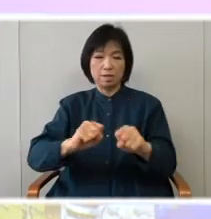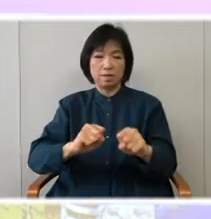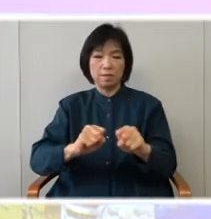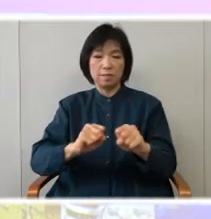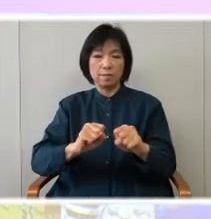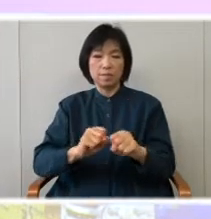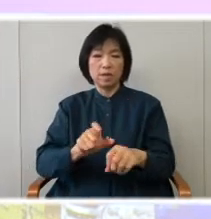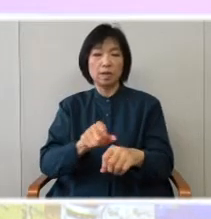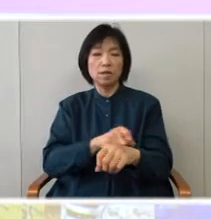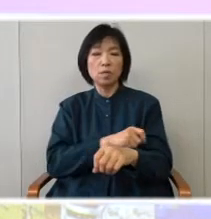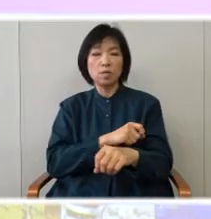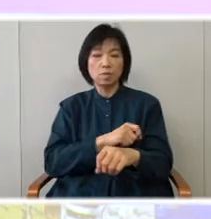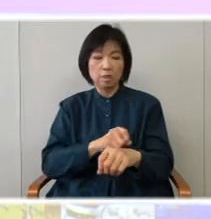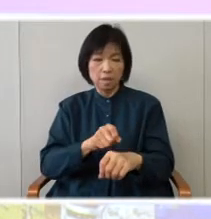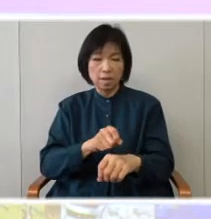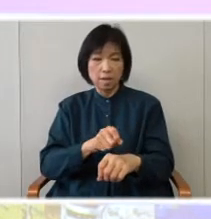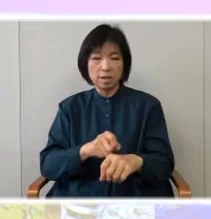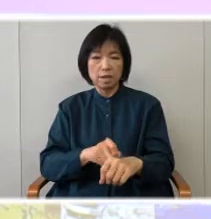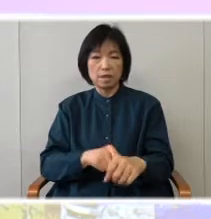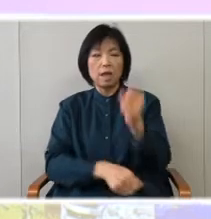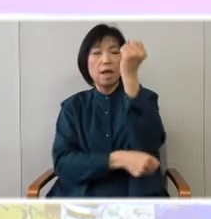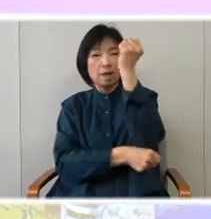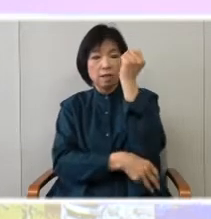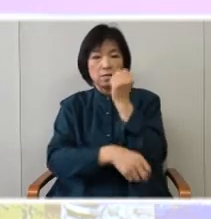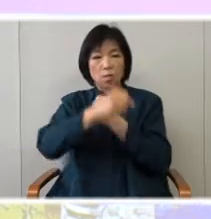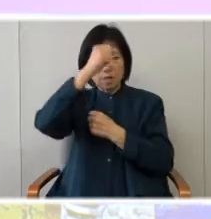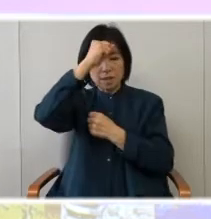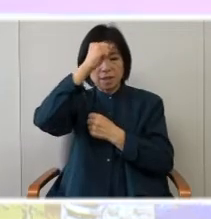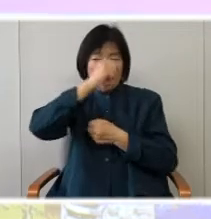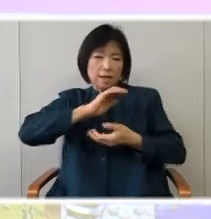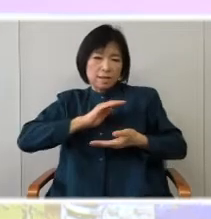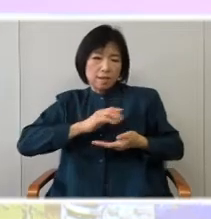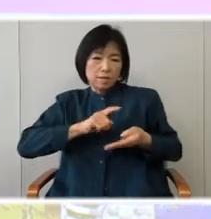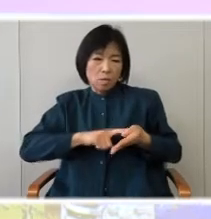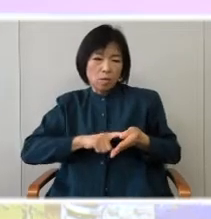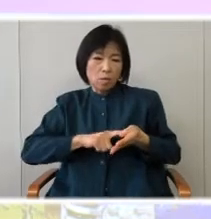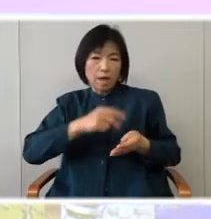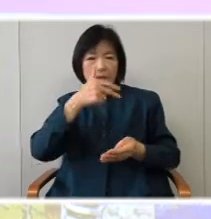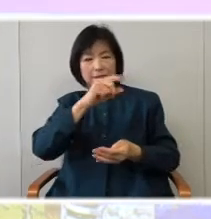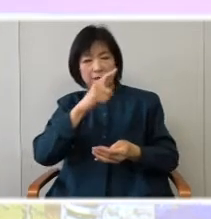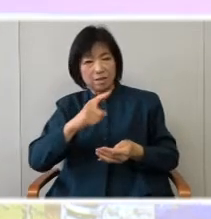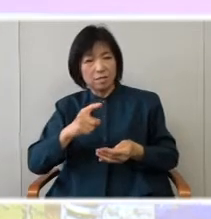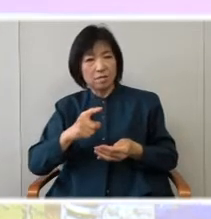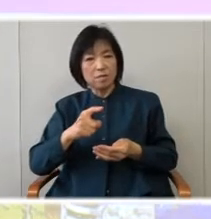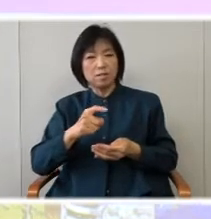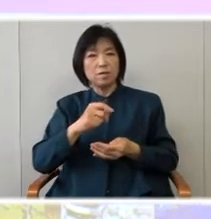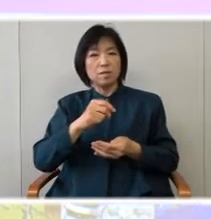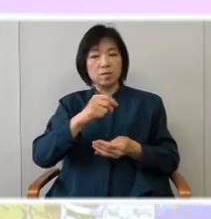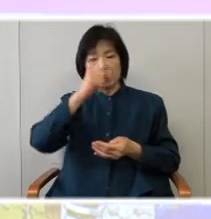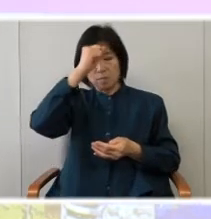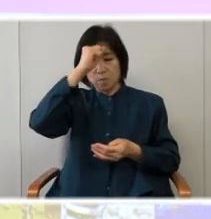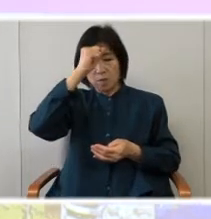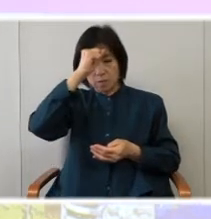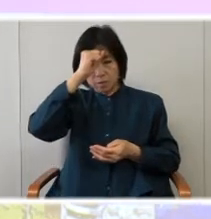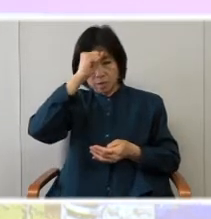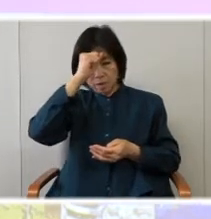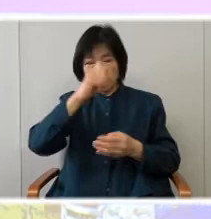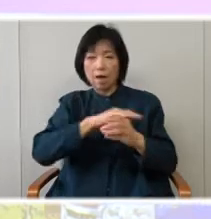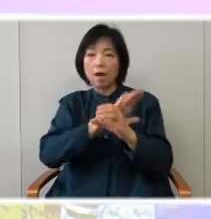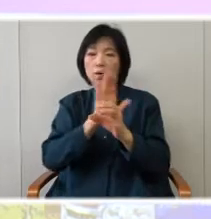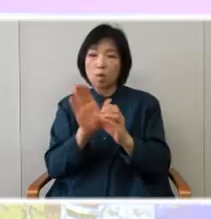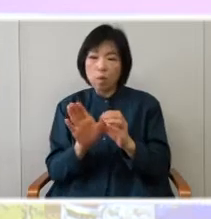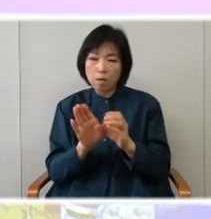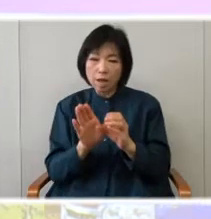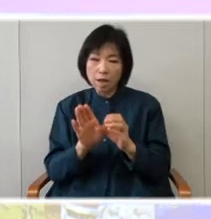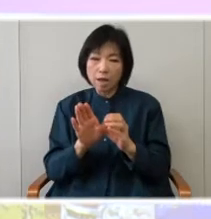あ、特にあの基礎疾患のある子どももたくさんいらっしゃるので、まあ、コロナ禍で、まあ、普通というか他の学